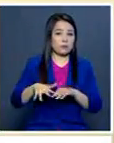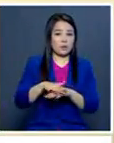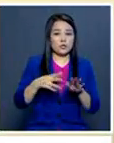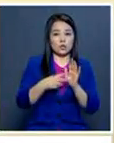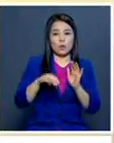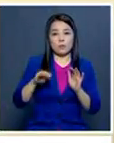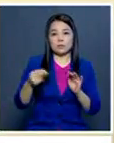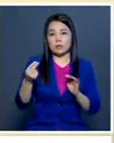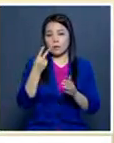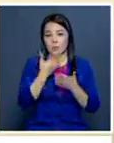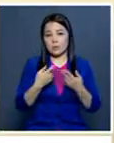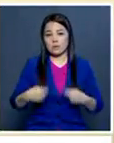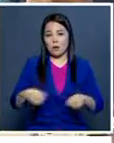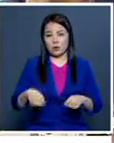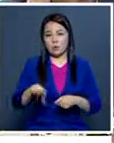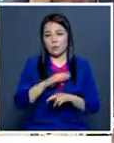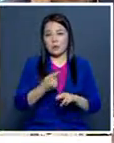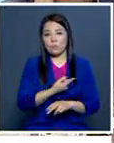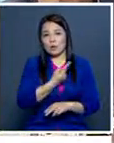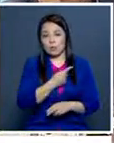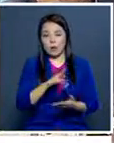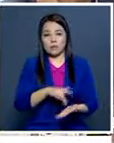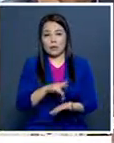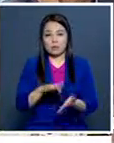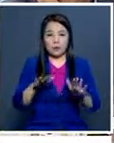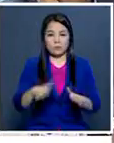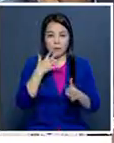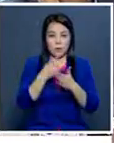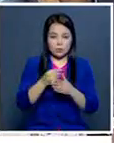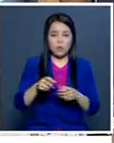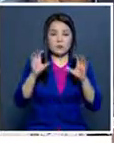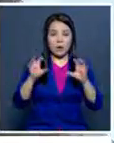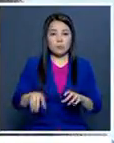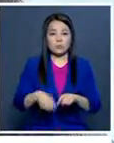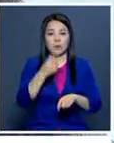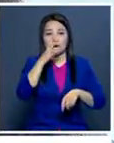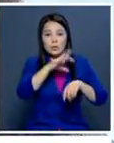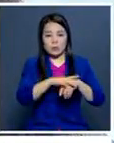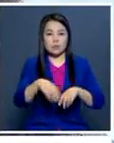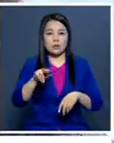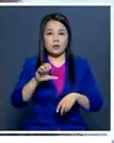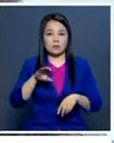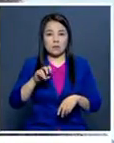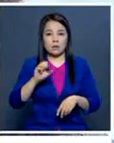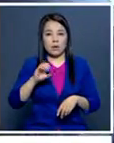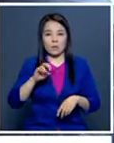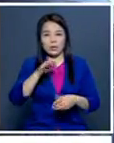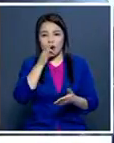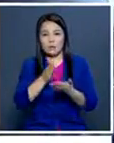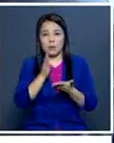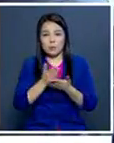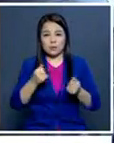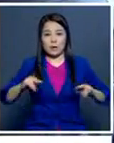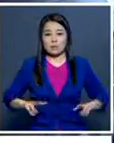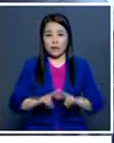700 мың теңге, деді тауар нарықтарындағы монополияға қатысты заңнаманы бұзу бөлімінің басшысы Дастан Сәмен. Сондай-ақ ол